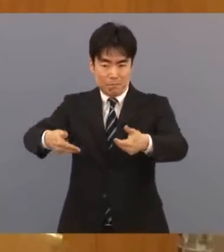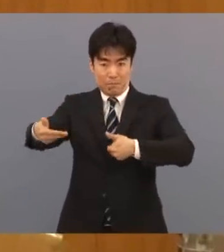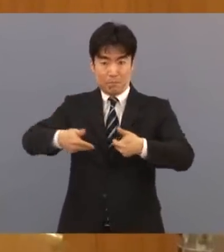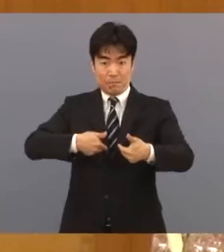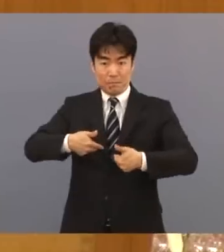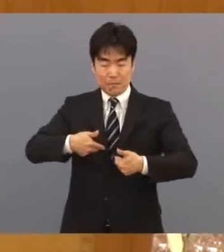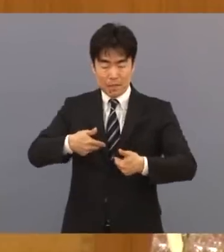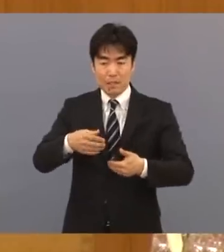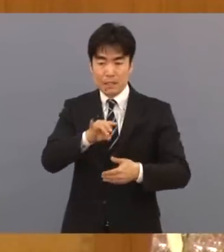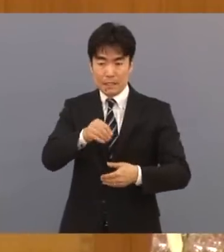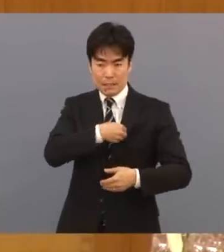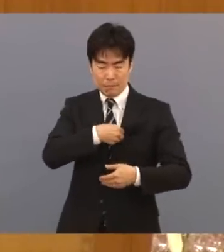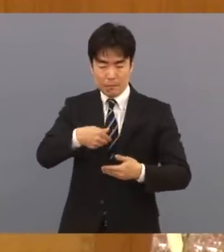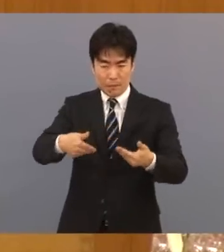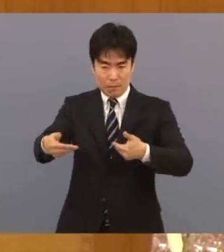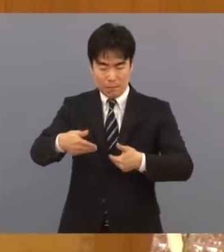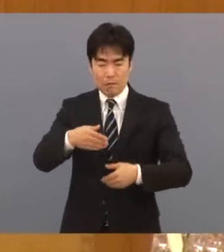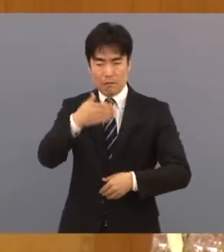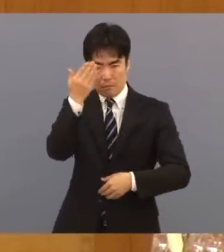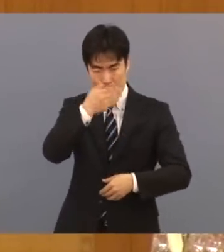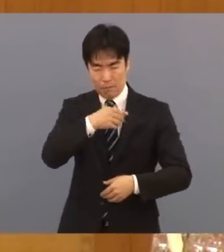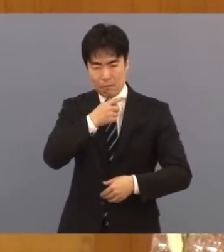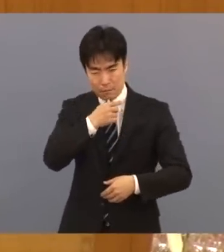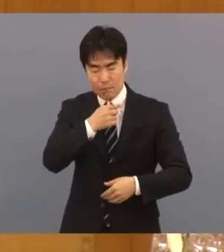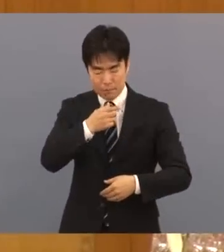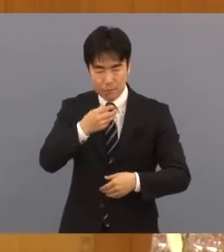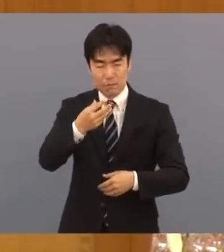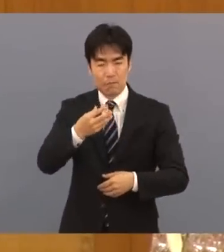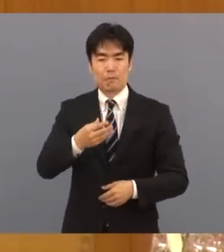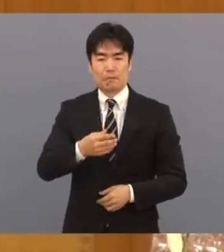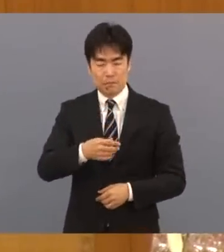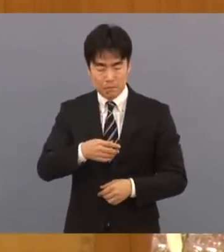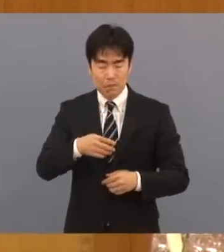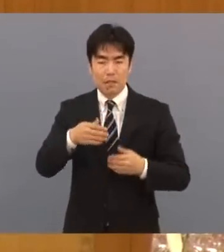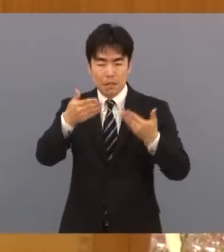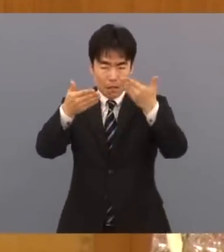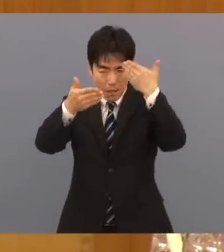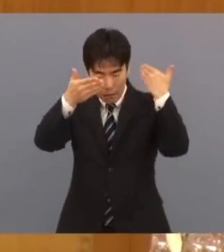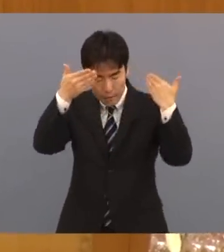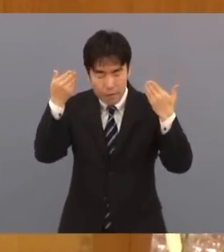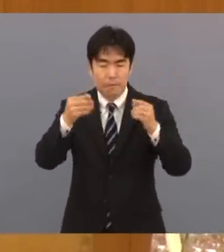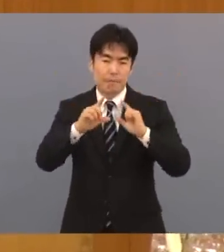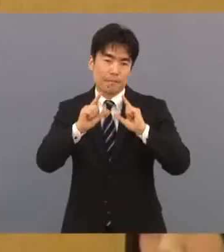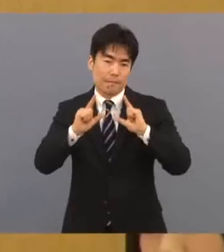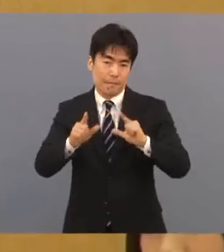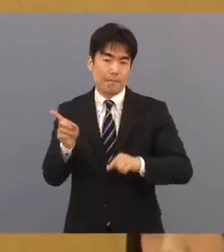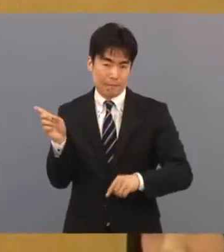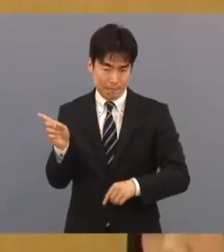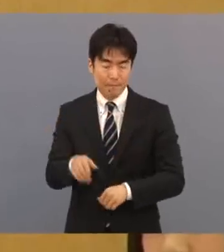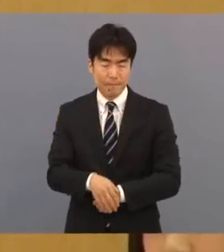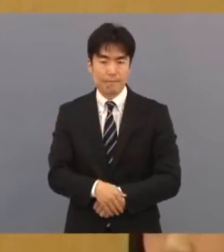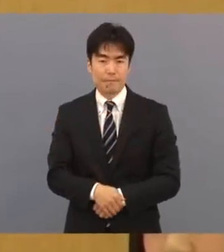その内容に感心しながら質問に対して丁寧に答えていました。